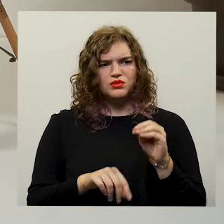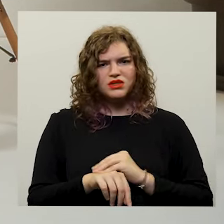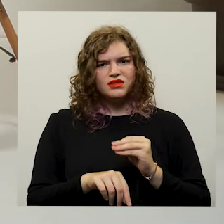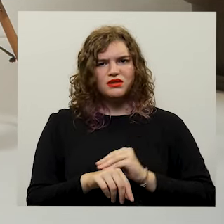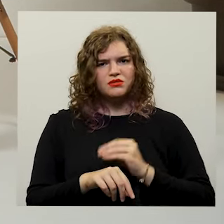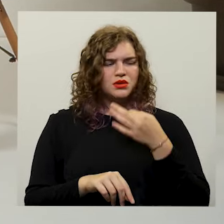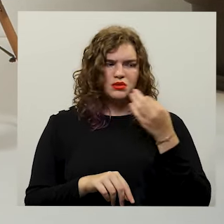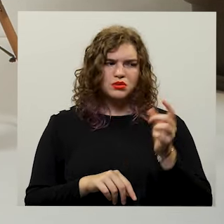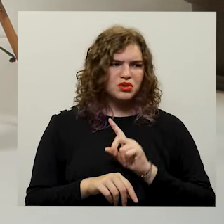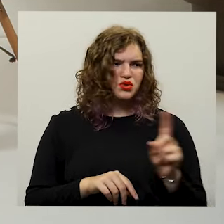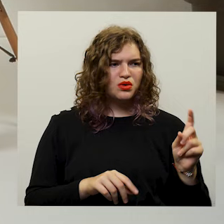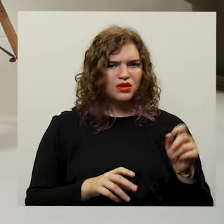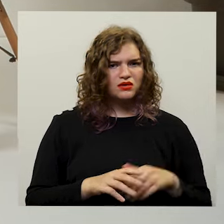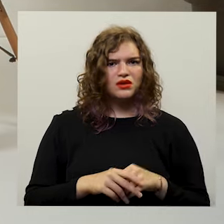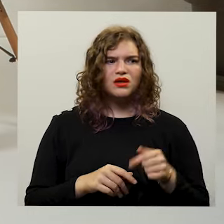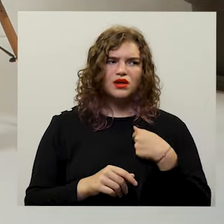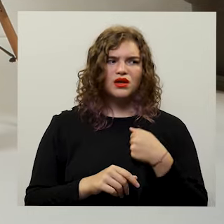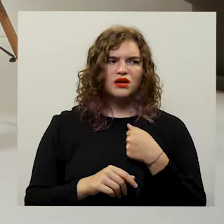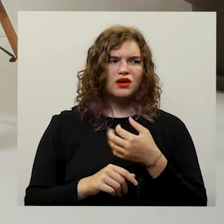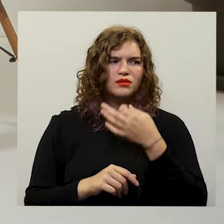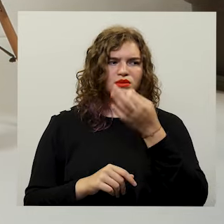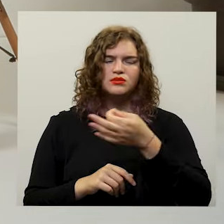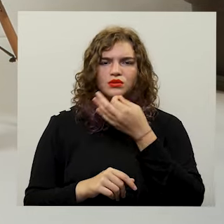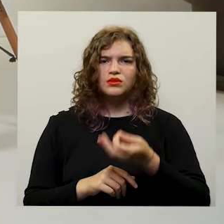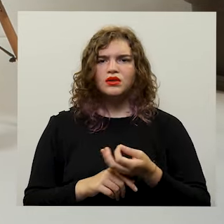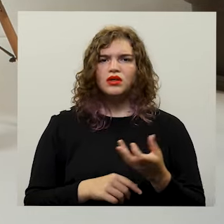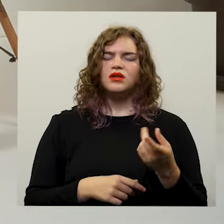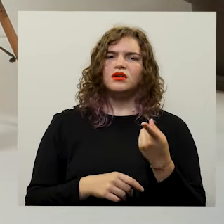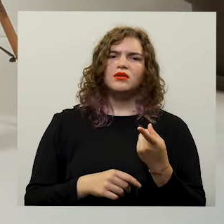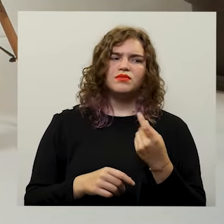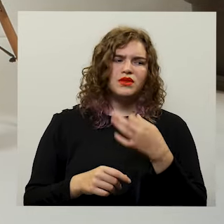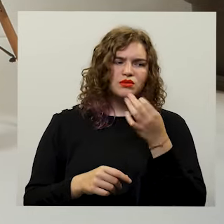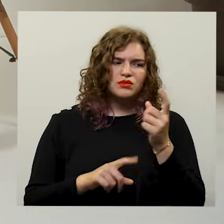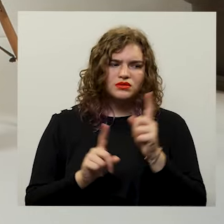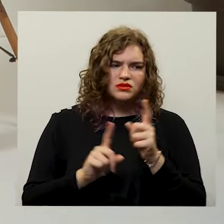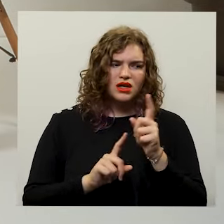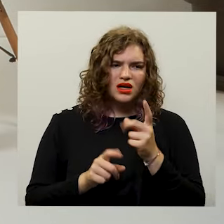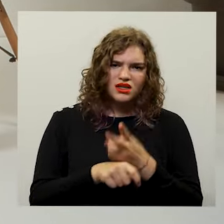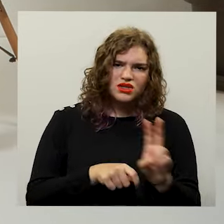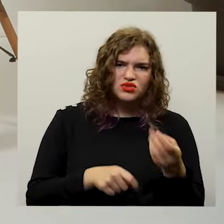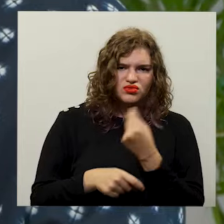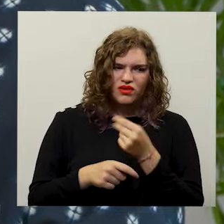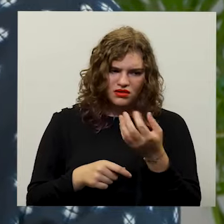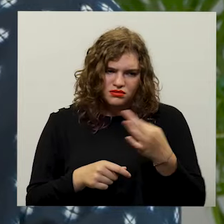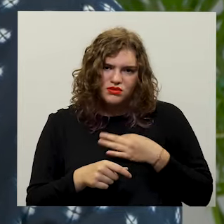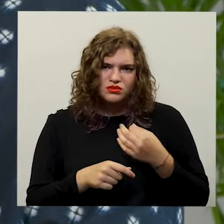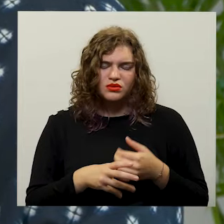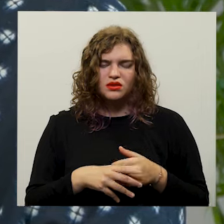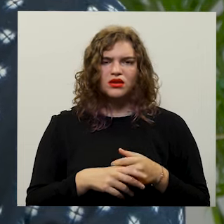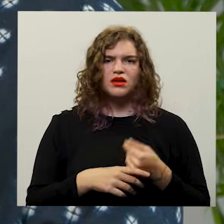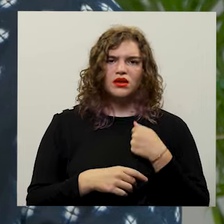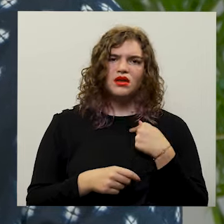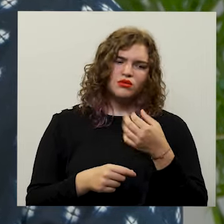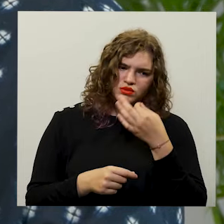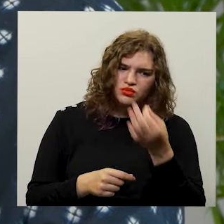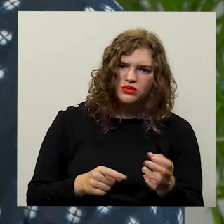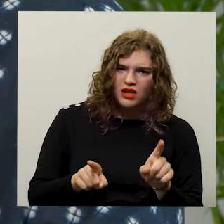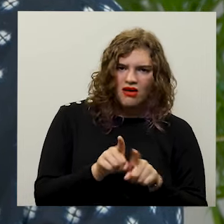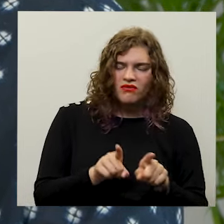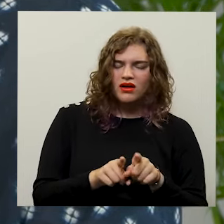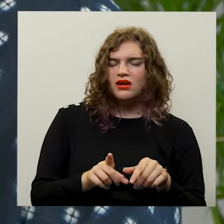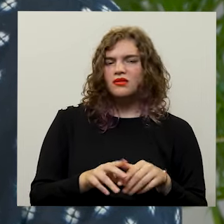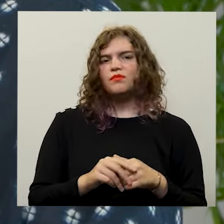niciodată. Niciodată. Eu chiar apreciez și îi zic să mă corectez când zic ceva greșit. Și eu corectez